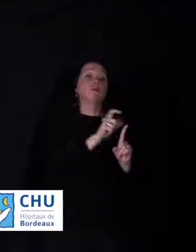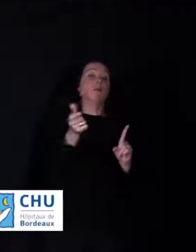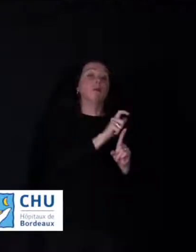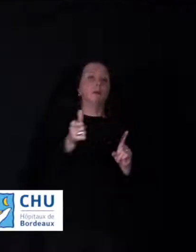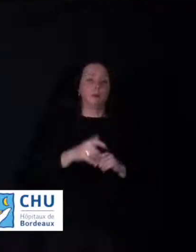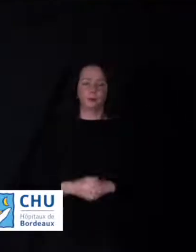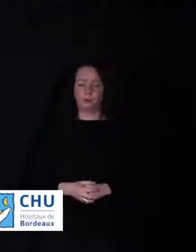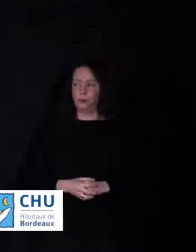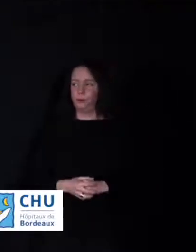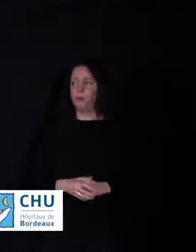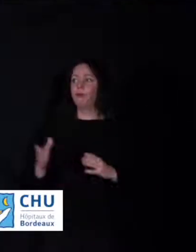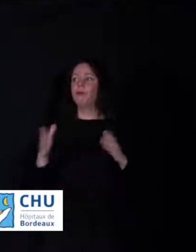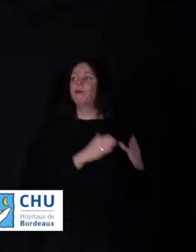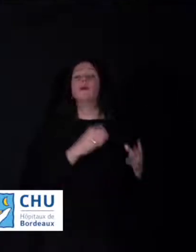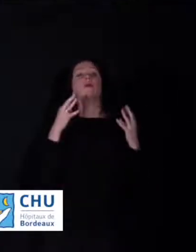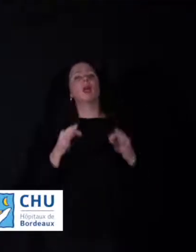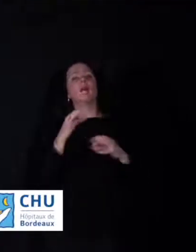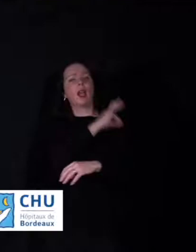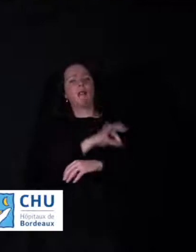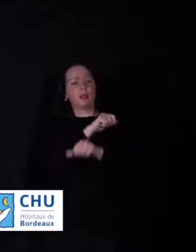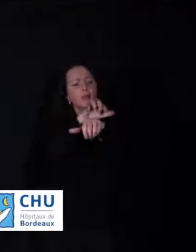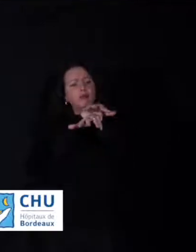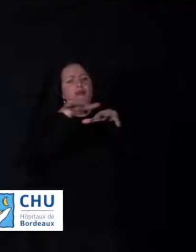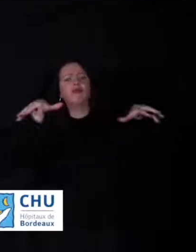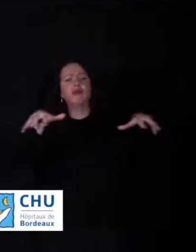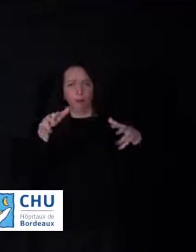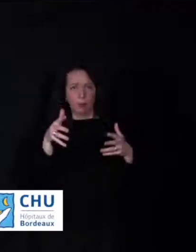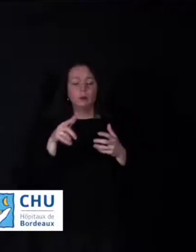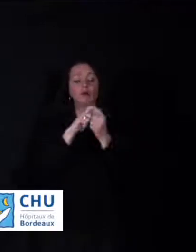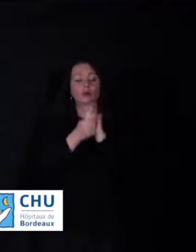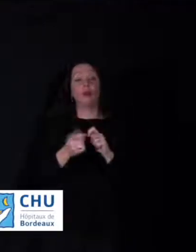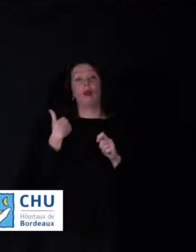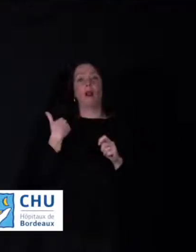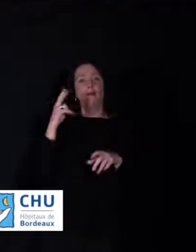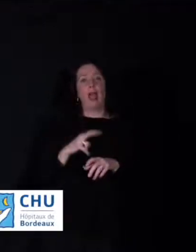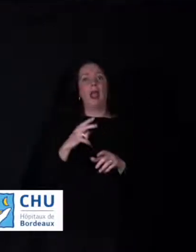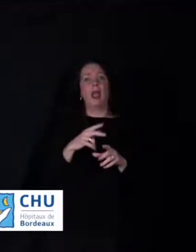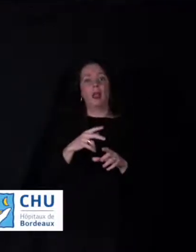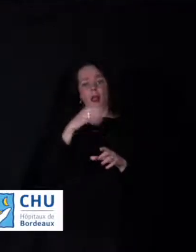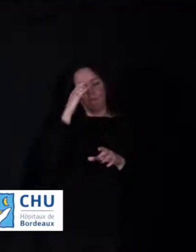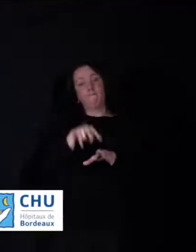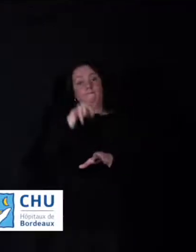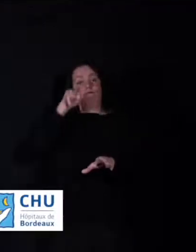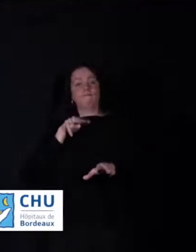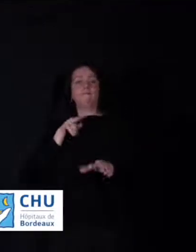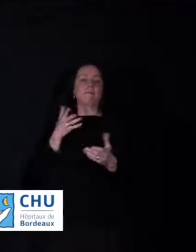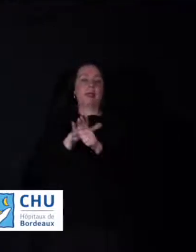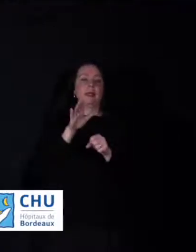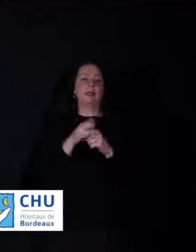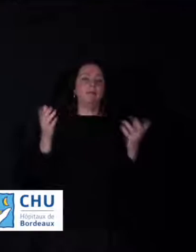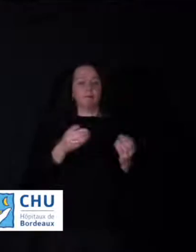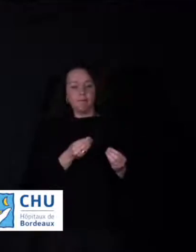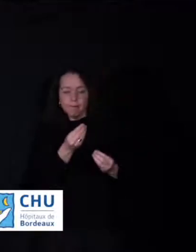est-ce que ce changement du calendrier vaccinal, on n'a pas beaucoup de recul, est-ce que ça a amélioré les choses? On peut dire